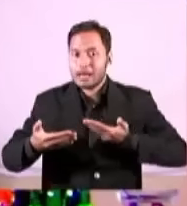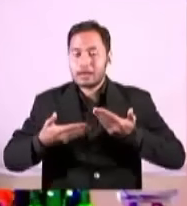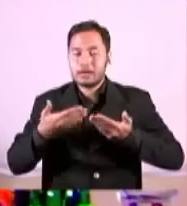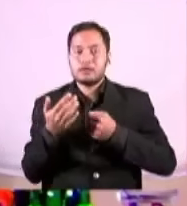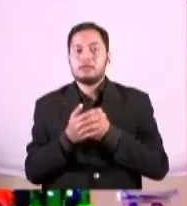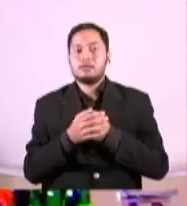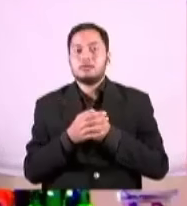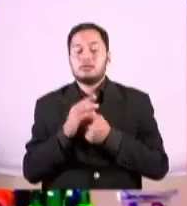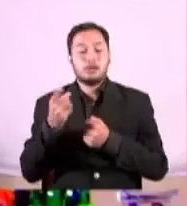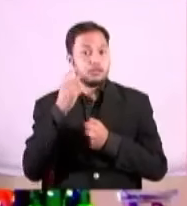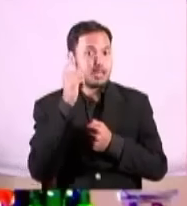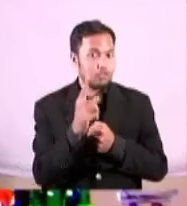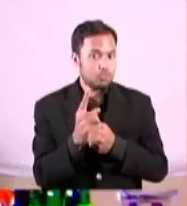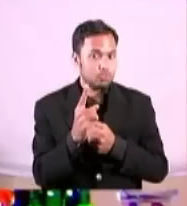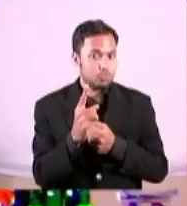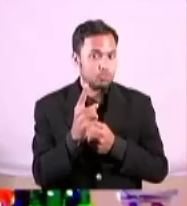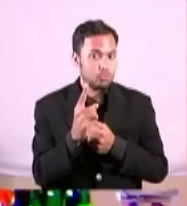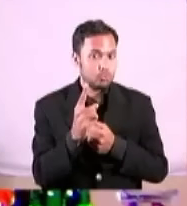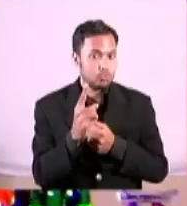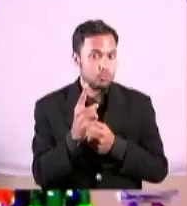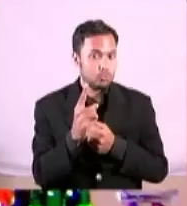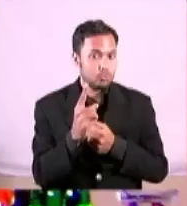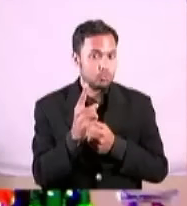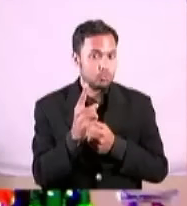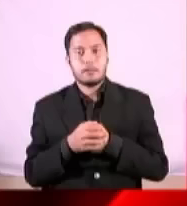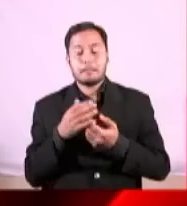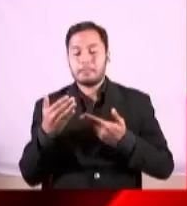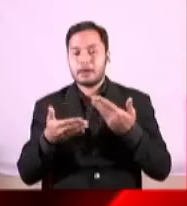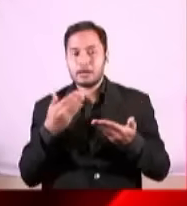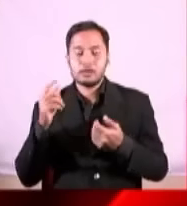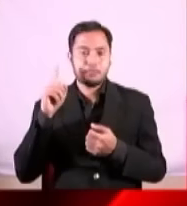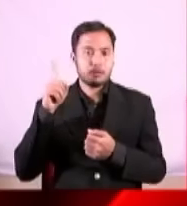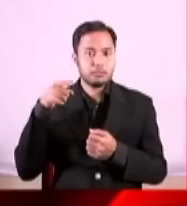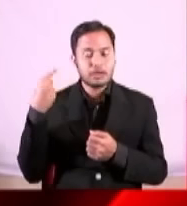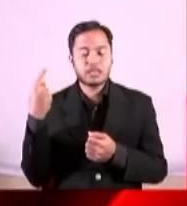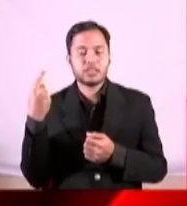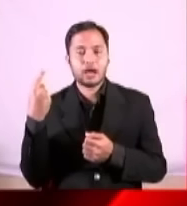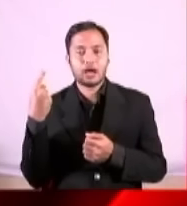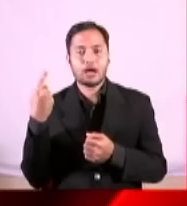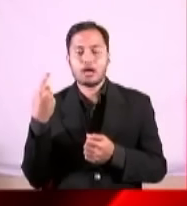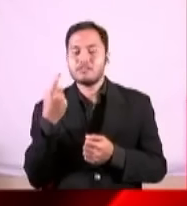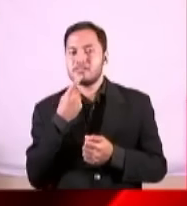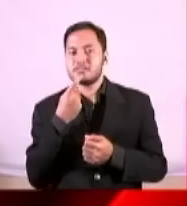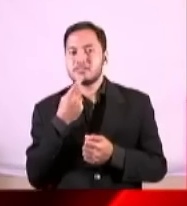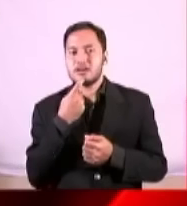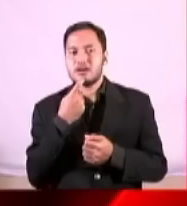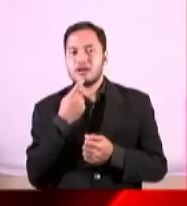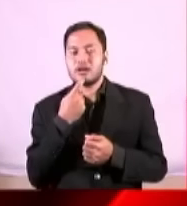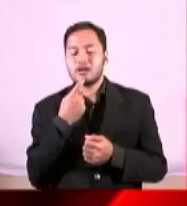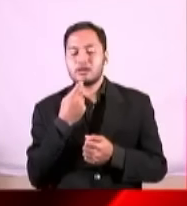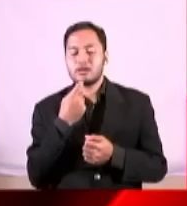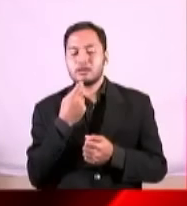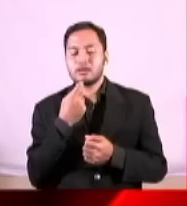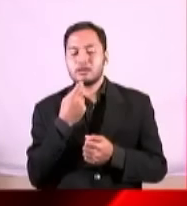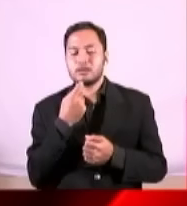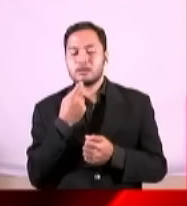diberikan pemerintah bisa menggratiskan bisa menggratiskan contoh bagaimana hari ini kami di